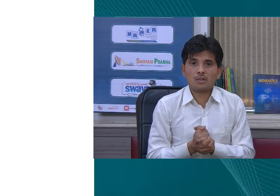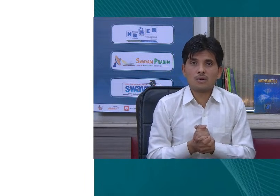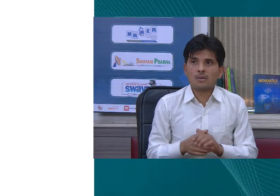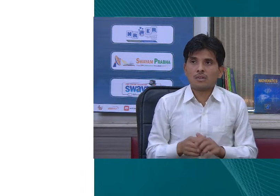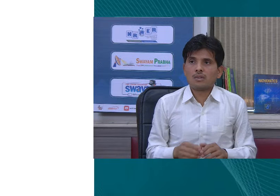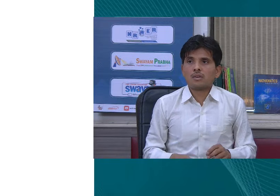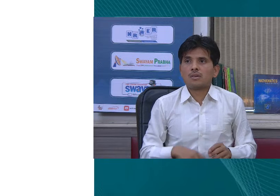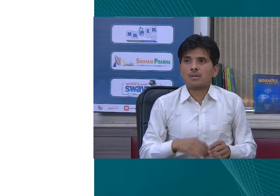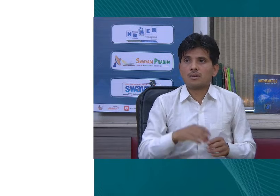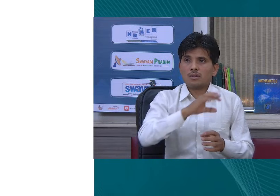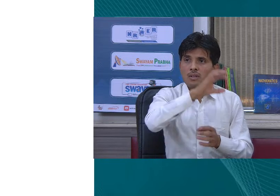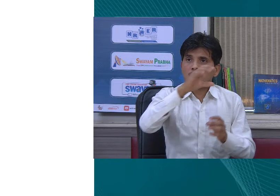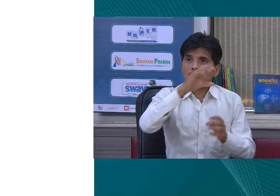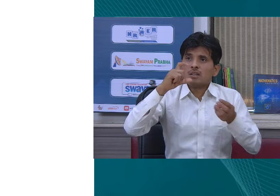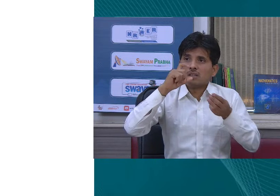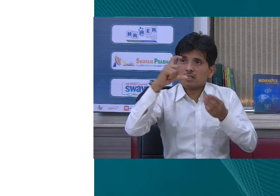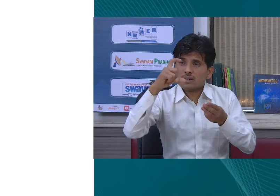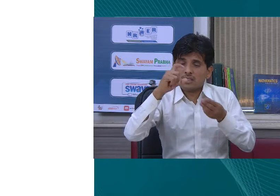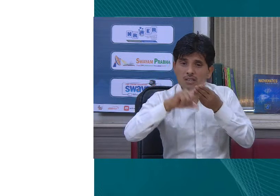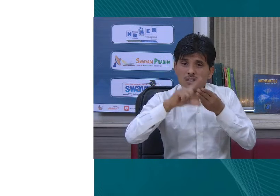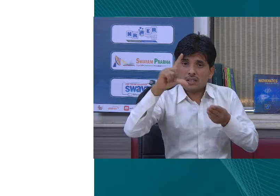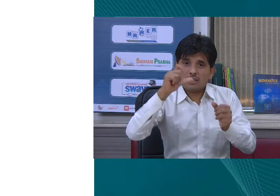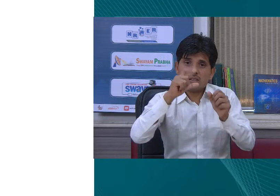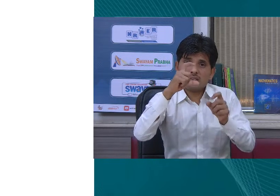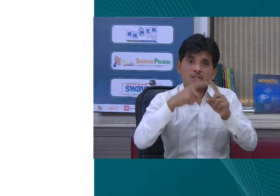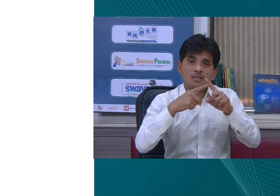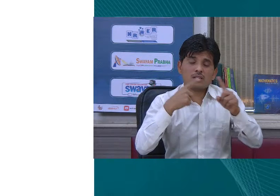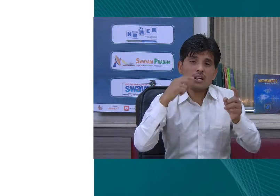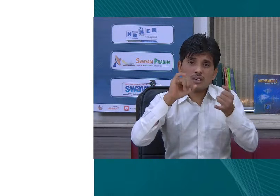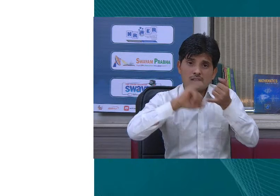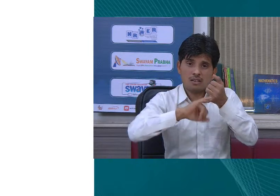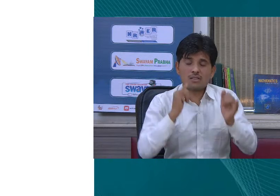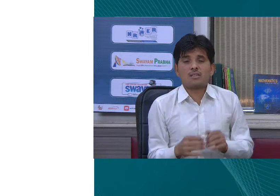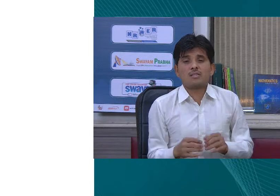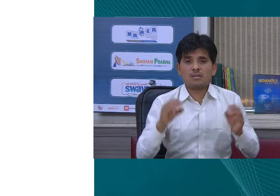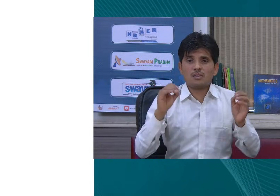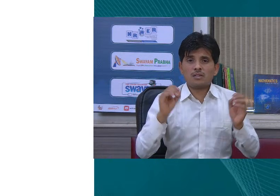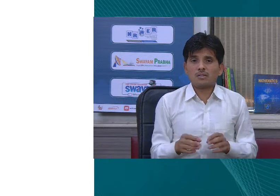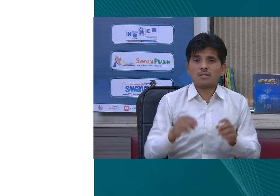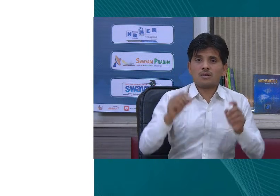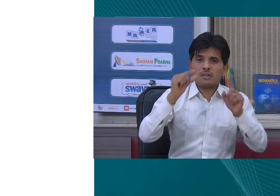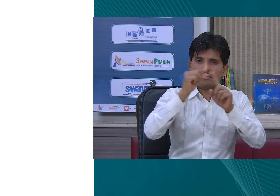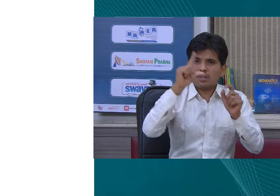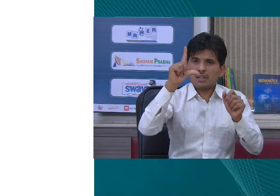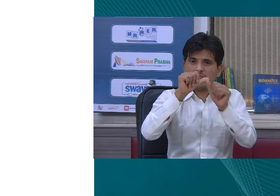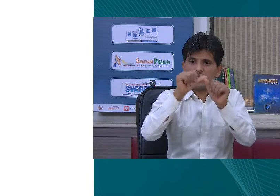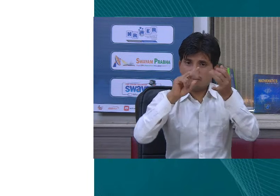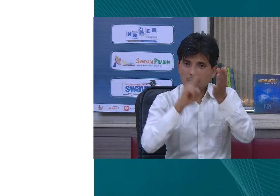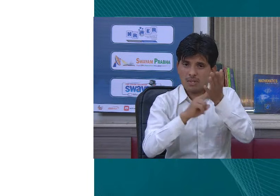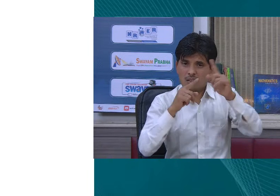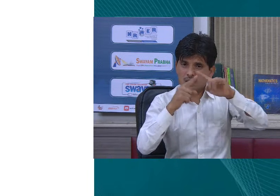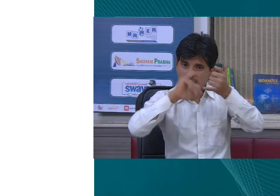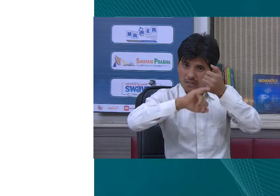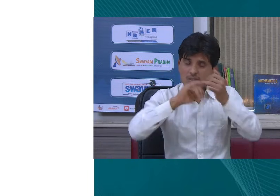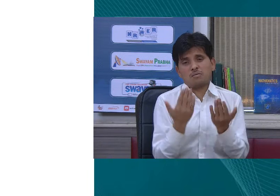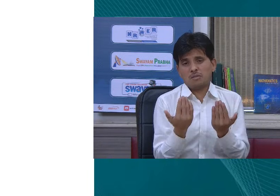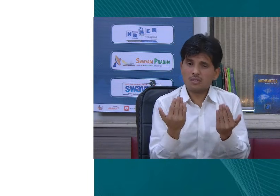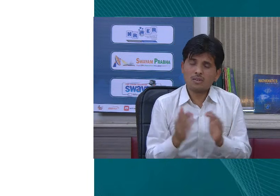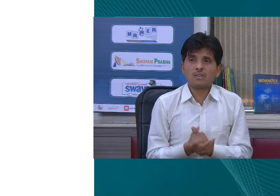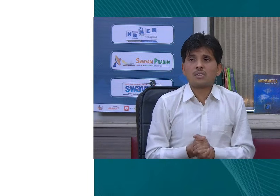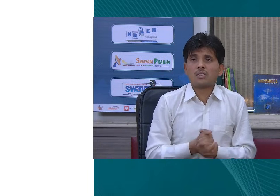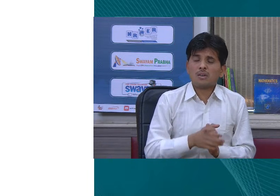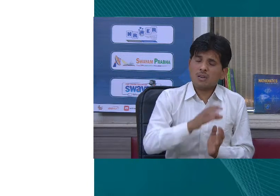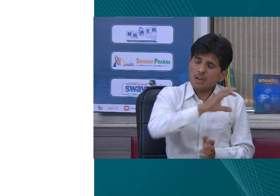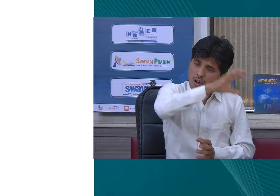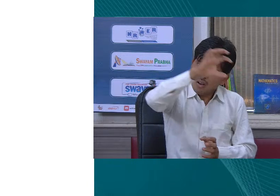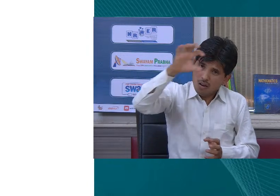हैं, सेलेस्टियल बॉडीज हो सकते हैं, प्लैनेट्स हो सकते हैं, एस्टेरॉइड्स, मेटेरॉइड्स, ये सारे सेलेस्टियल